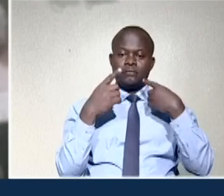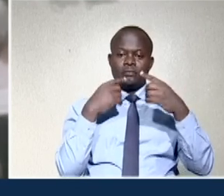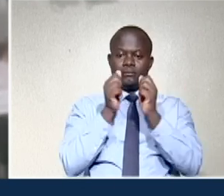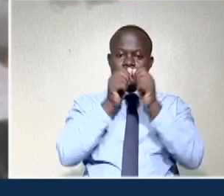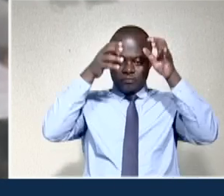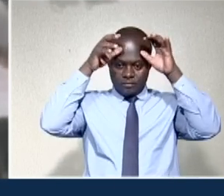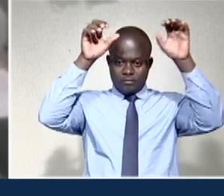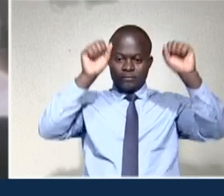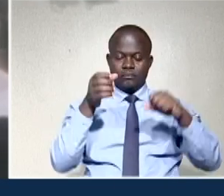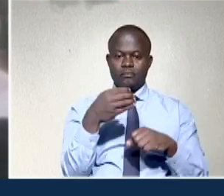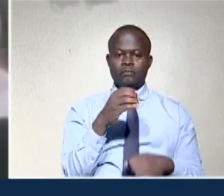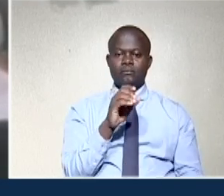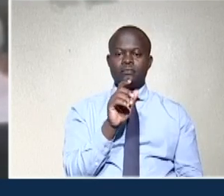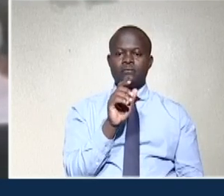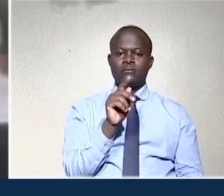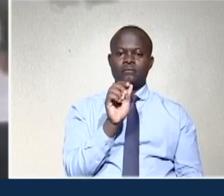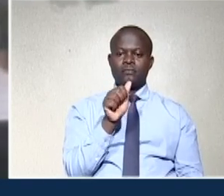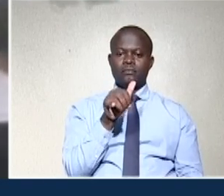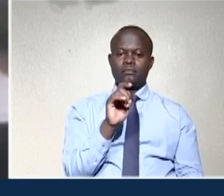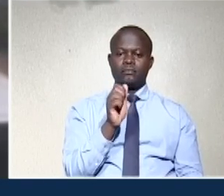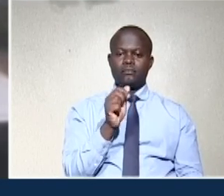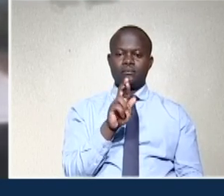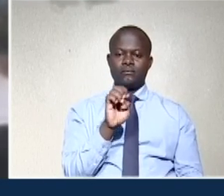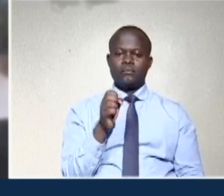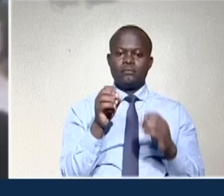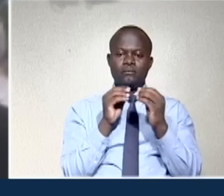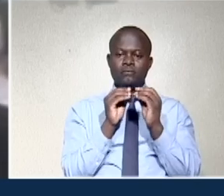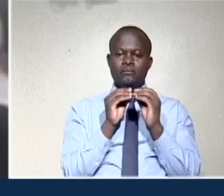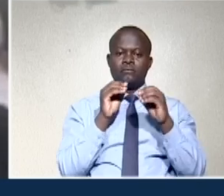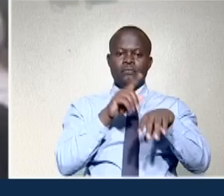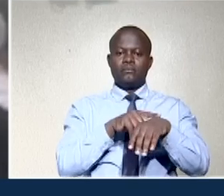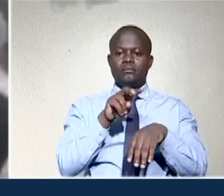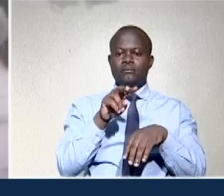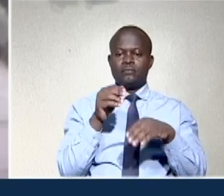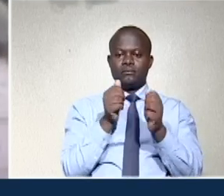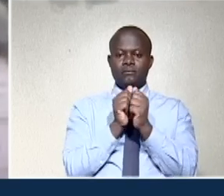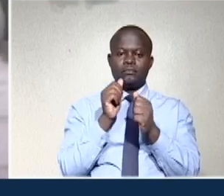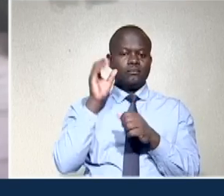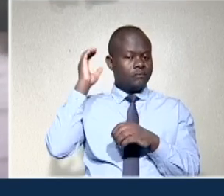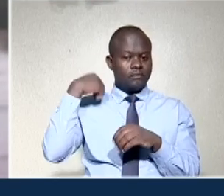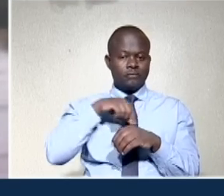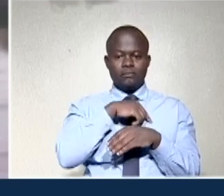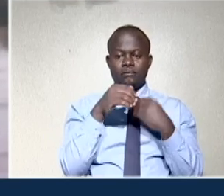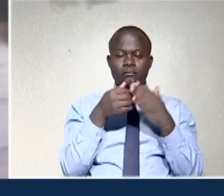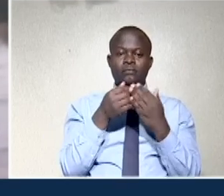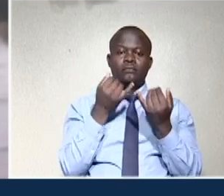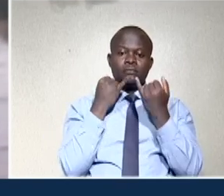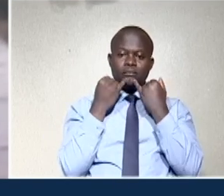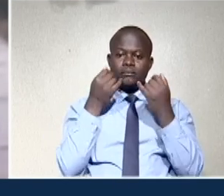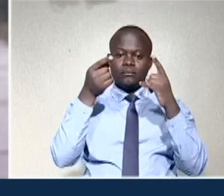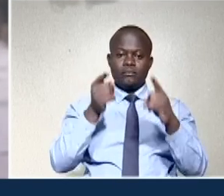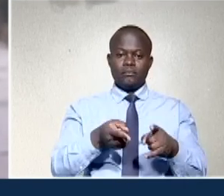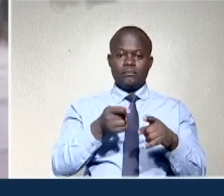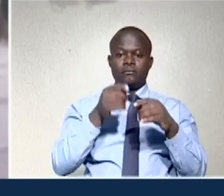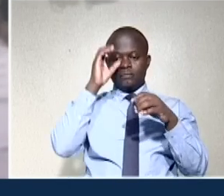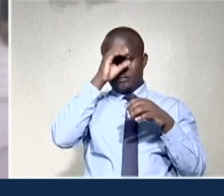perezida w'ikoperative Kayitare Jerome, twari twumvikanye ko ku isaha ya 2:00 turi hamwe mu makuru, ariko amakuru ageze